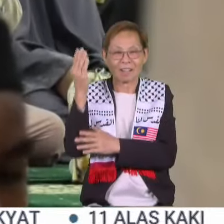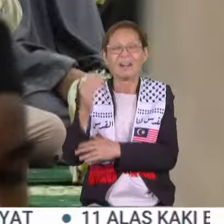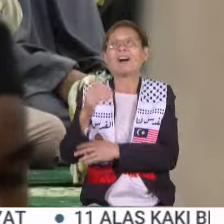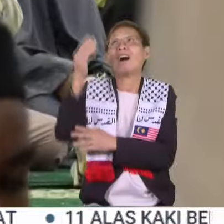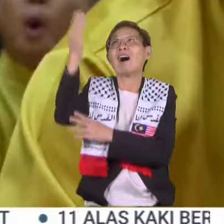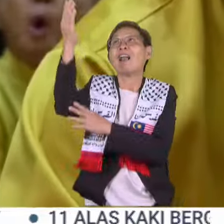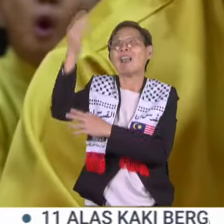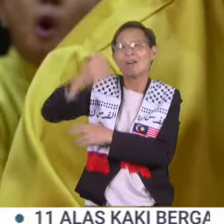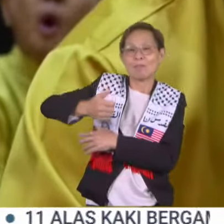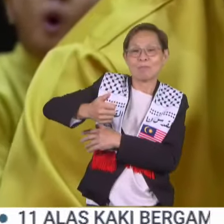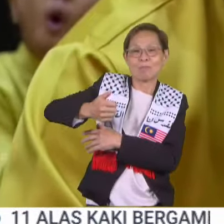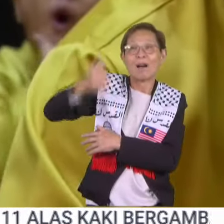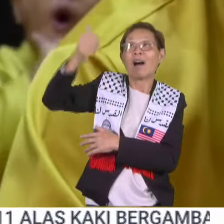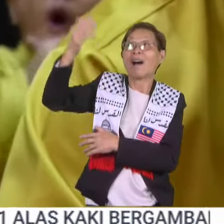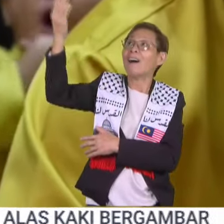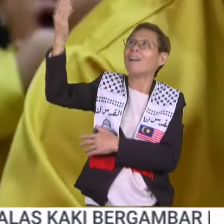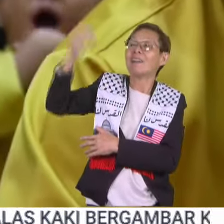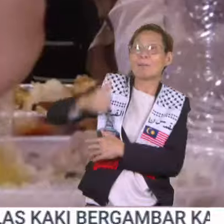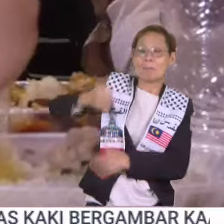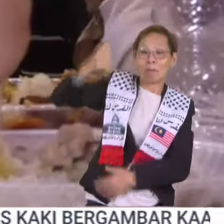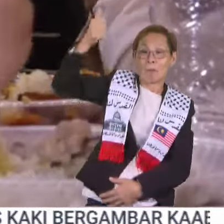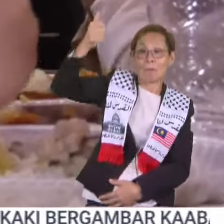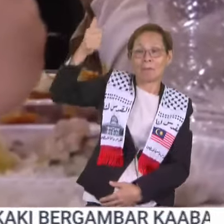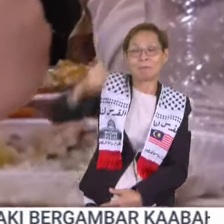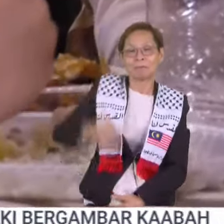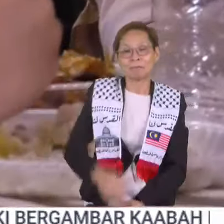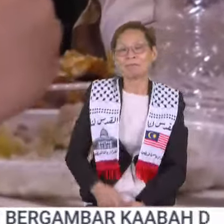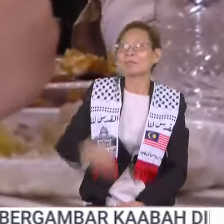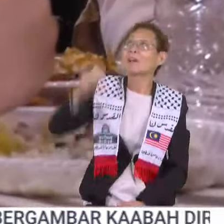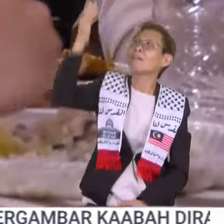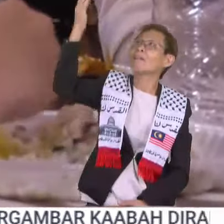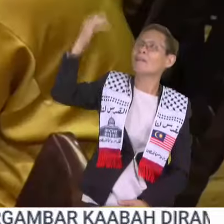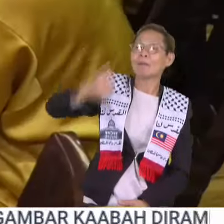Allahu akbar, Allahu akbar,